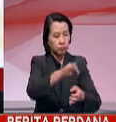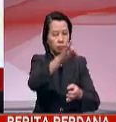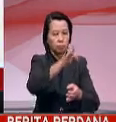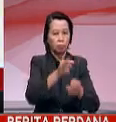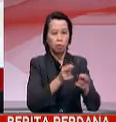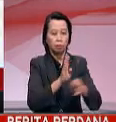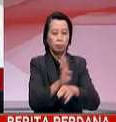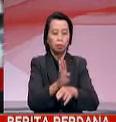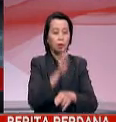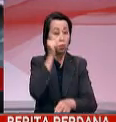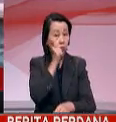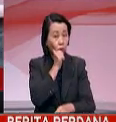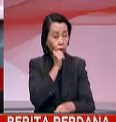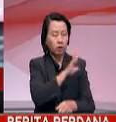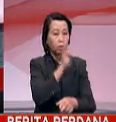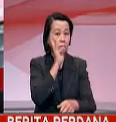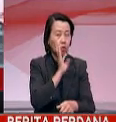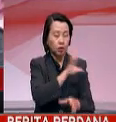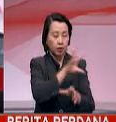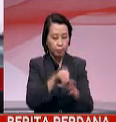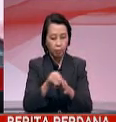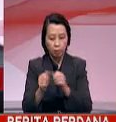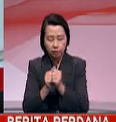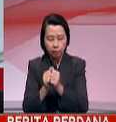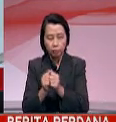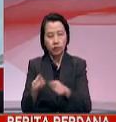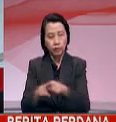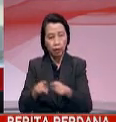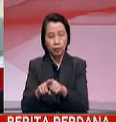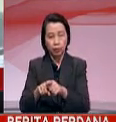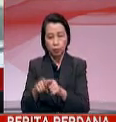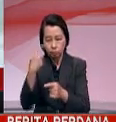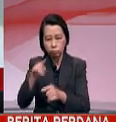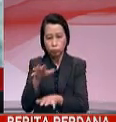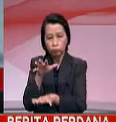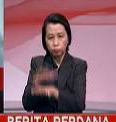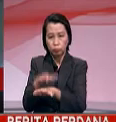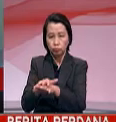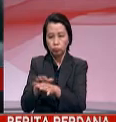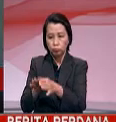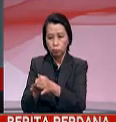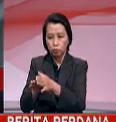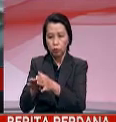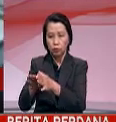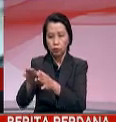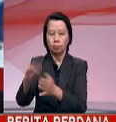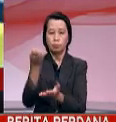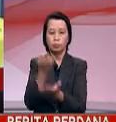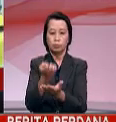usahawan wanita untuk terlibat sama dalam merancakkan semula ekonomi.